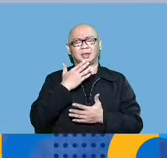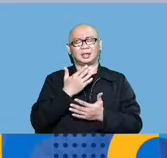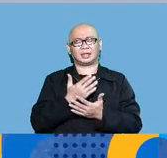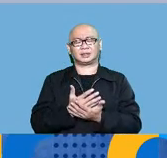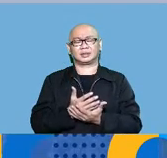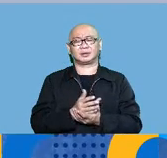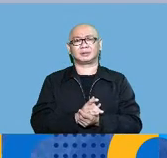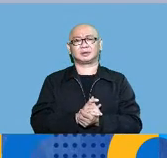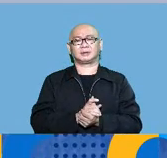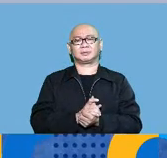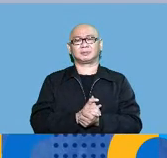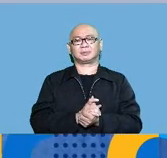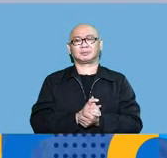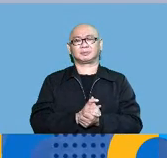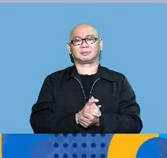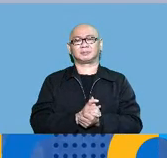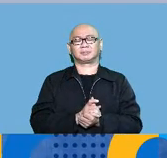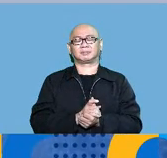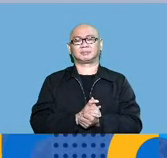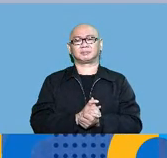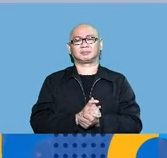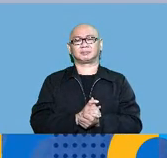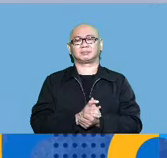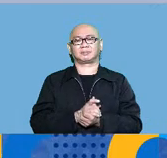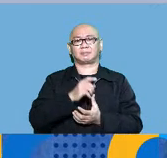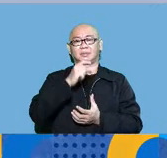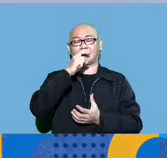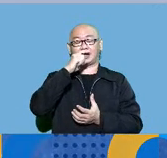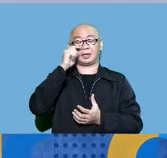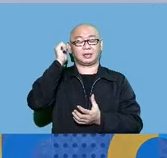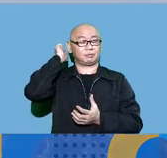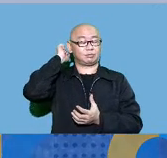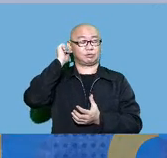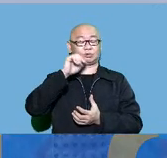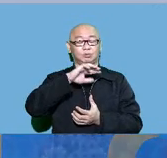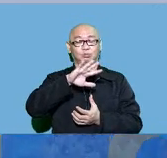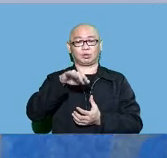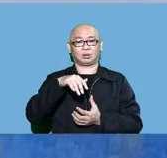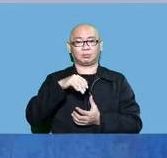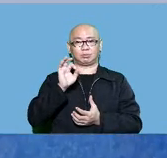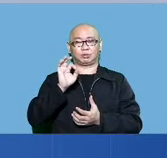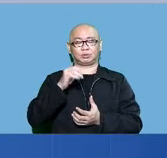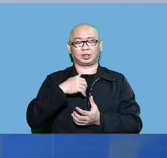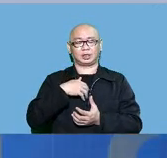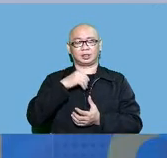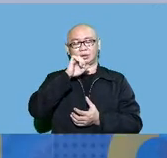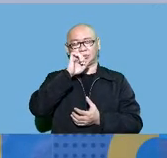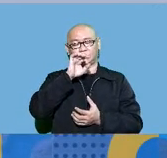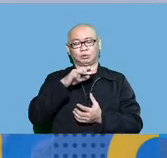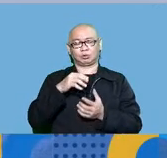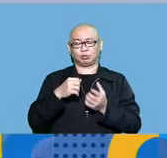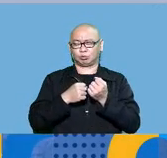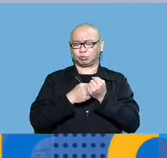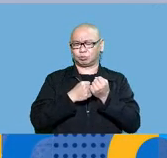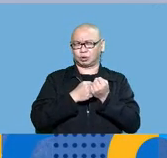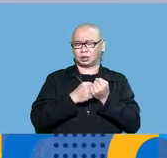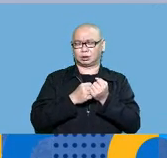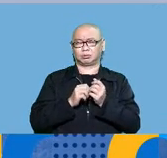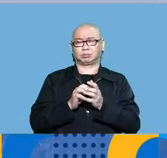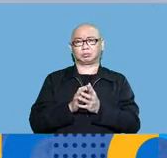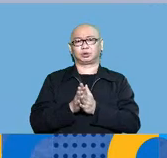kasih kepada Bapak Ibu semua yang belum saya sebut atas segala peran, dorongan dan